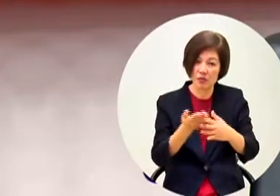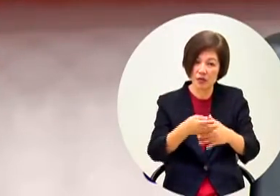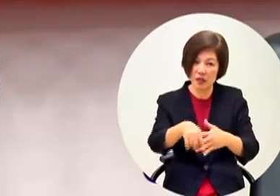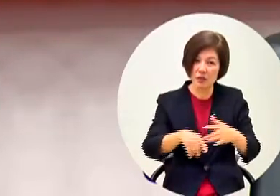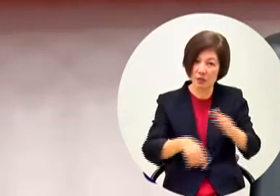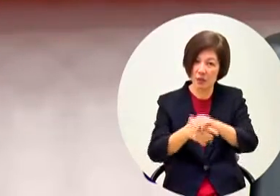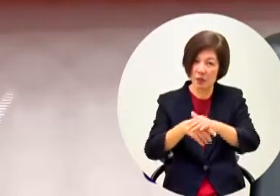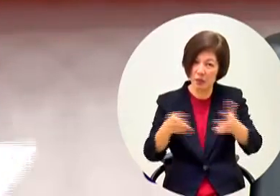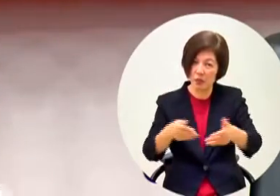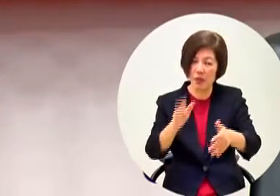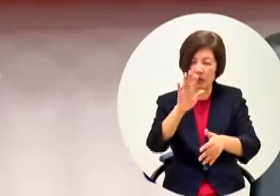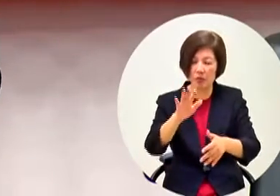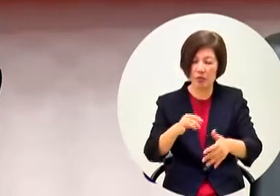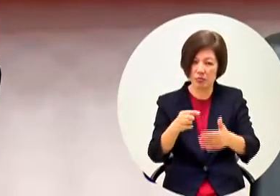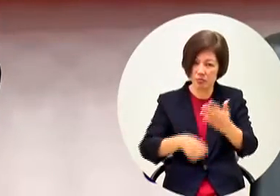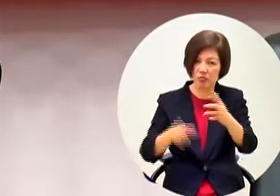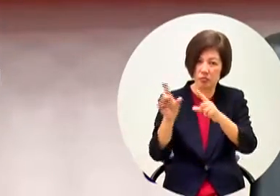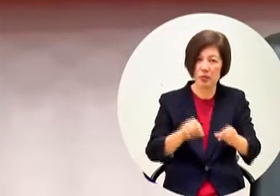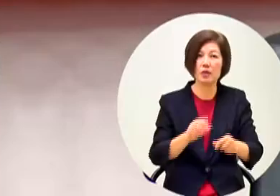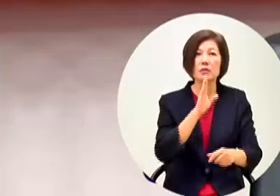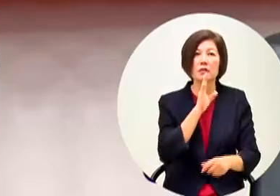和原则。那我们看一下下一页。